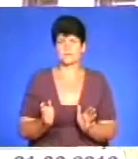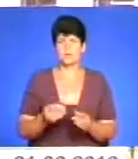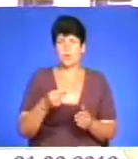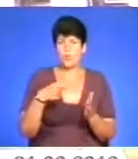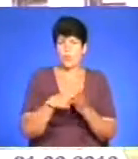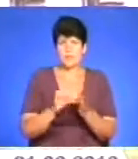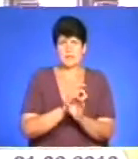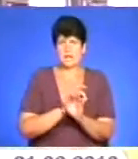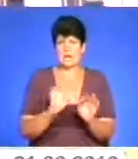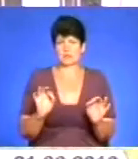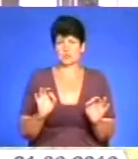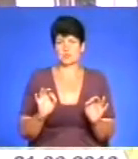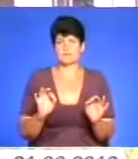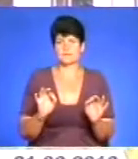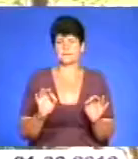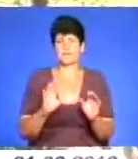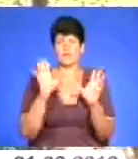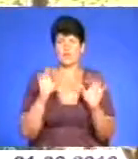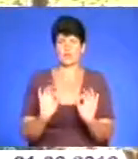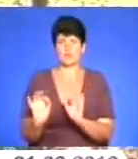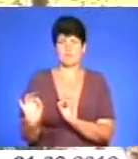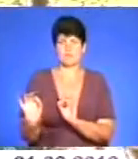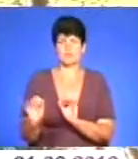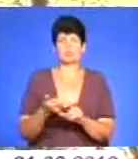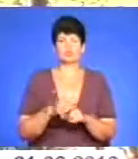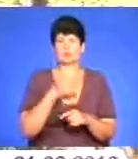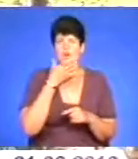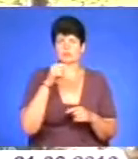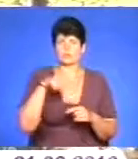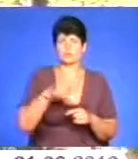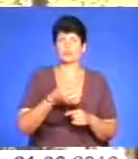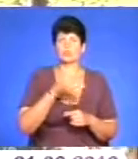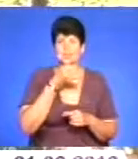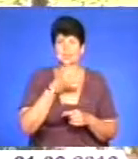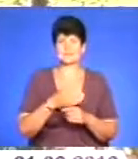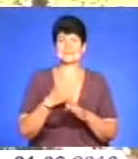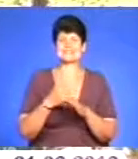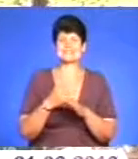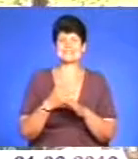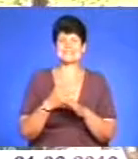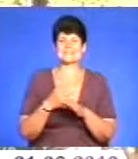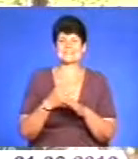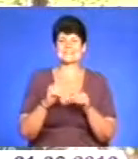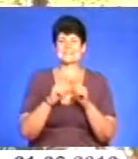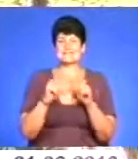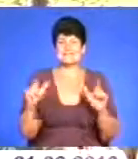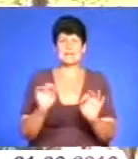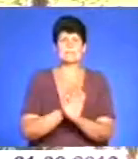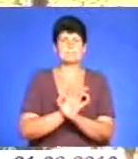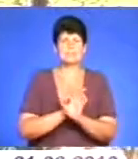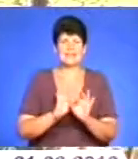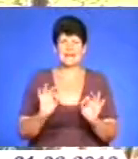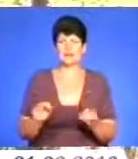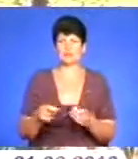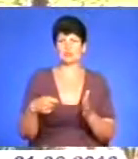добре, в общем, все нормально. Дуже гарно мені тут подобається, частина просто прекрасна, годують гарно,